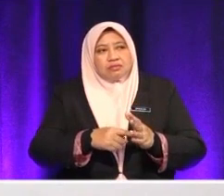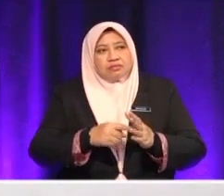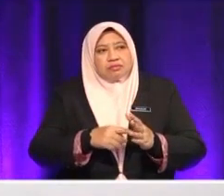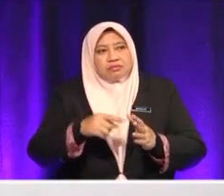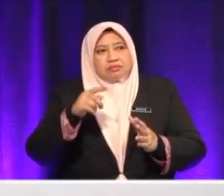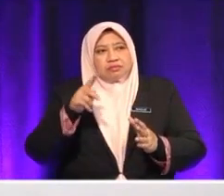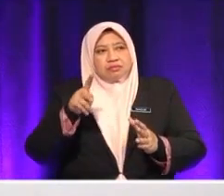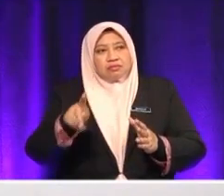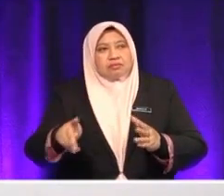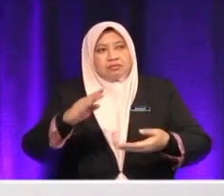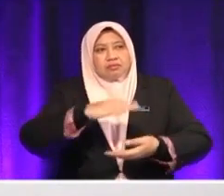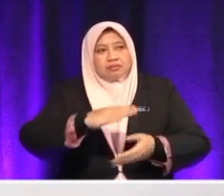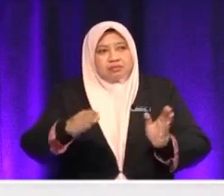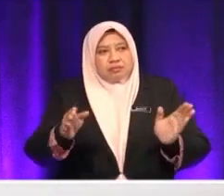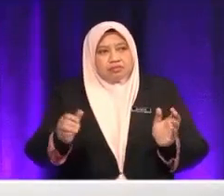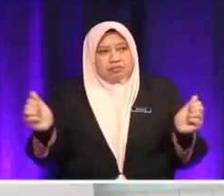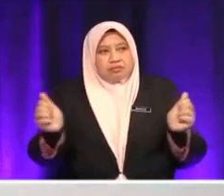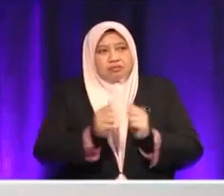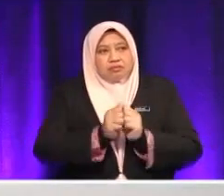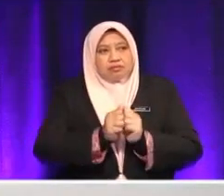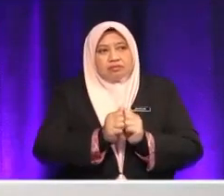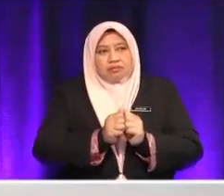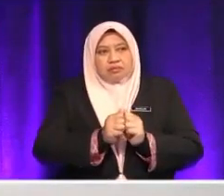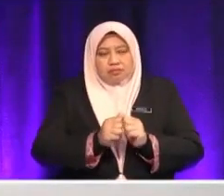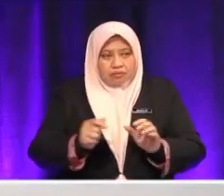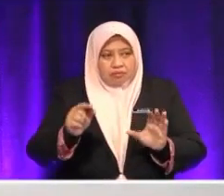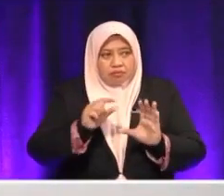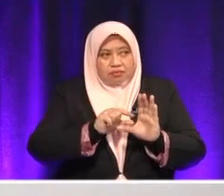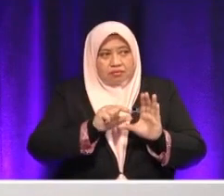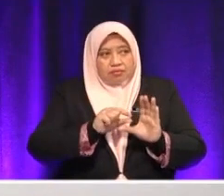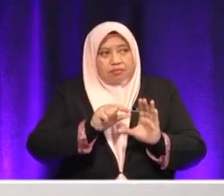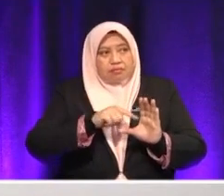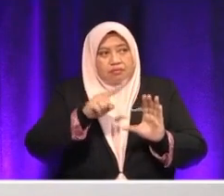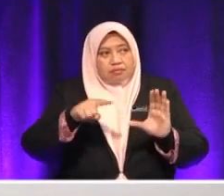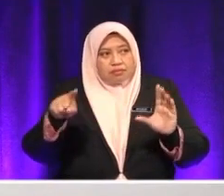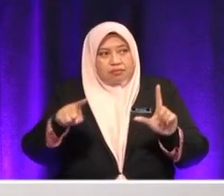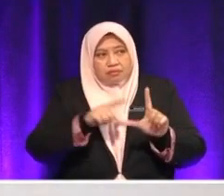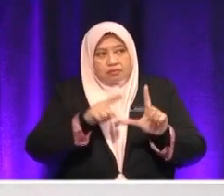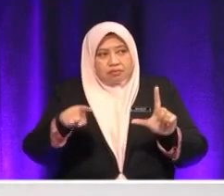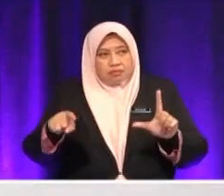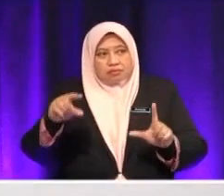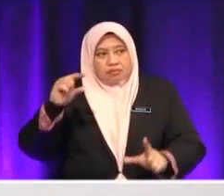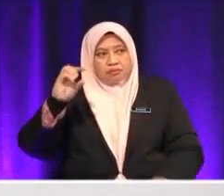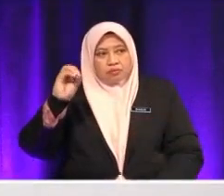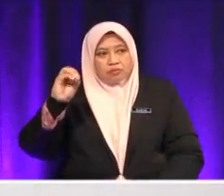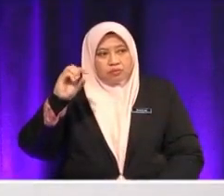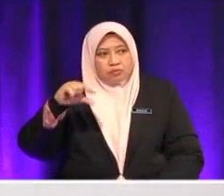Anda Bagaimana anda meletakkan nilai-nilai tersebut kita cari kuat tipe utama